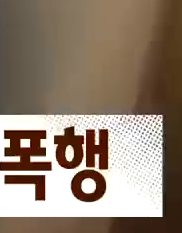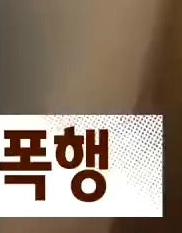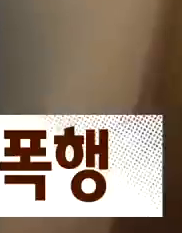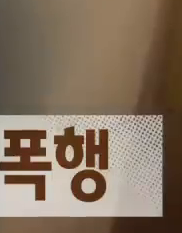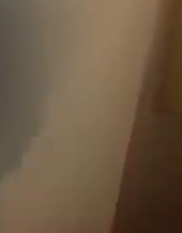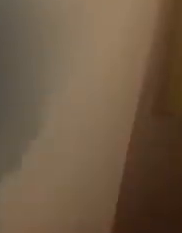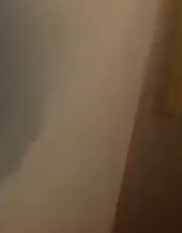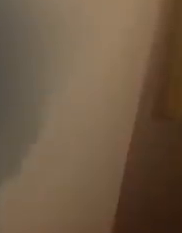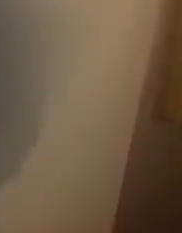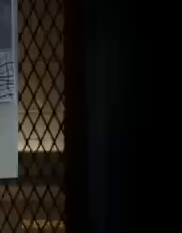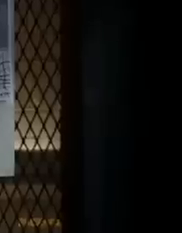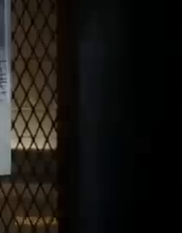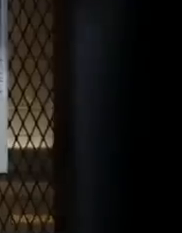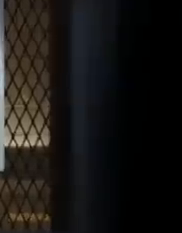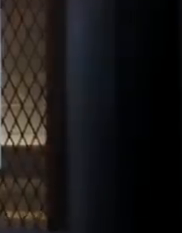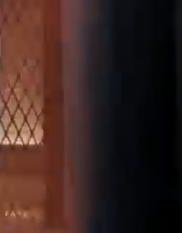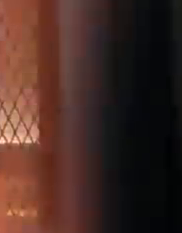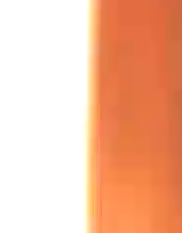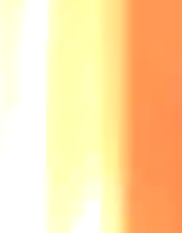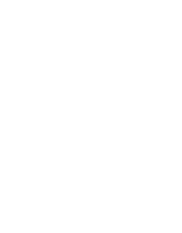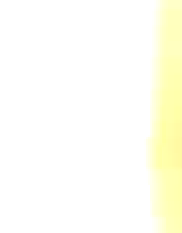않다며 질타했습니다